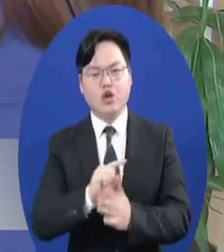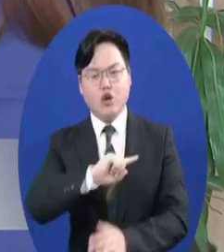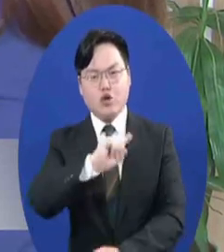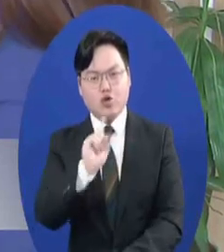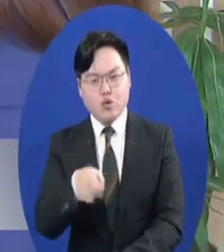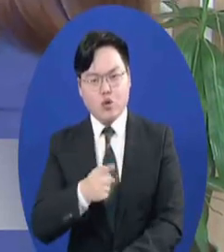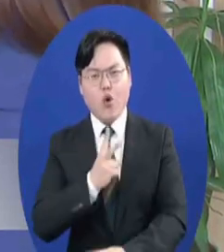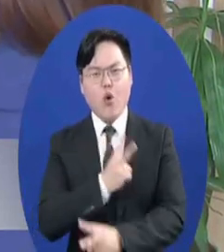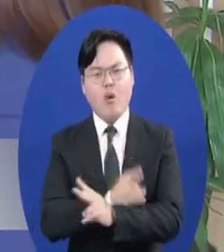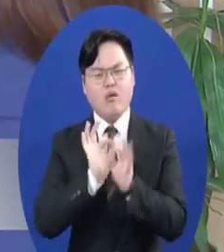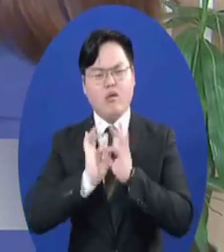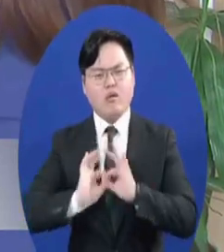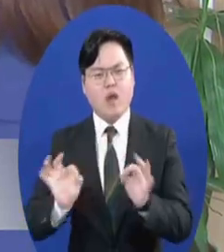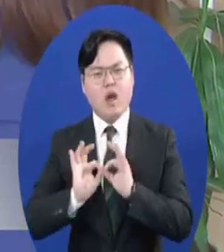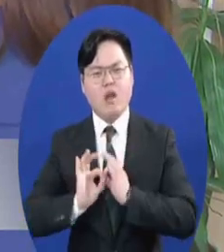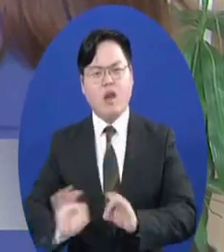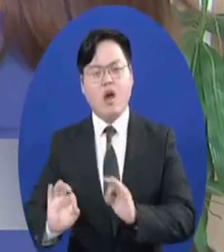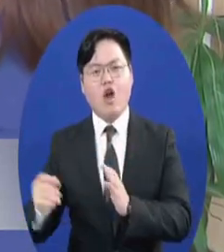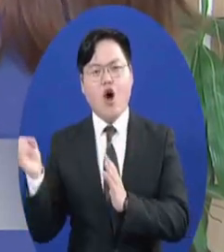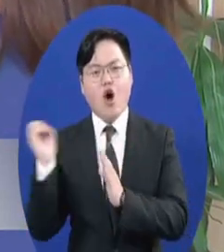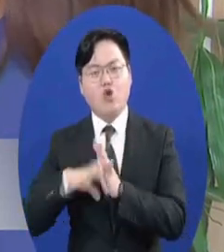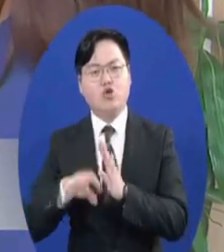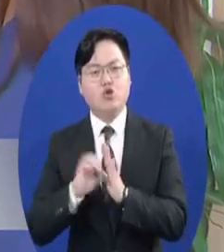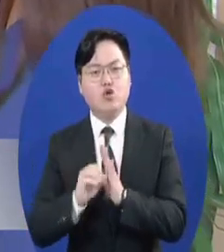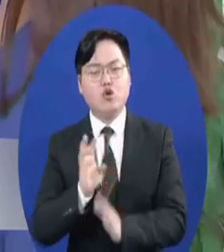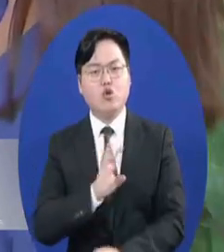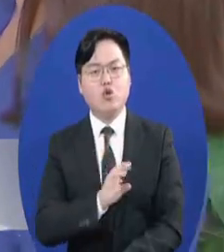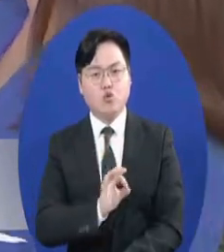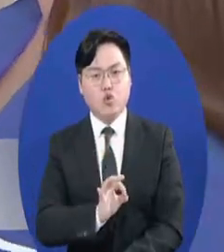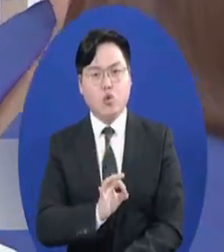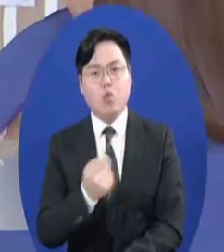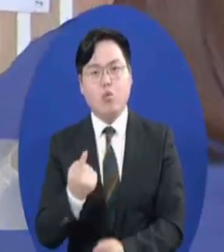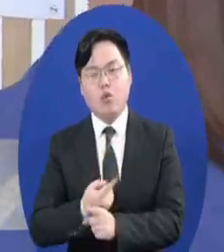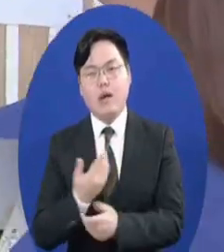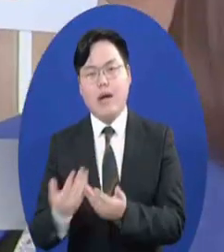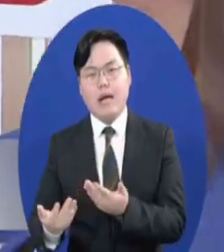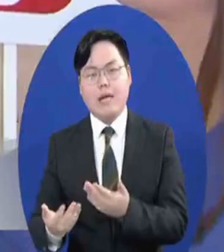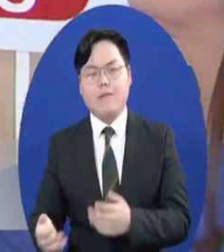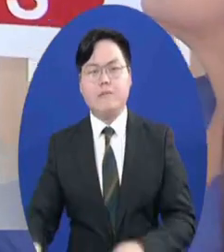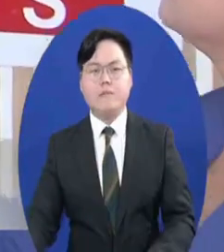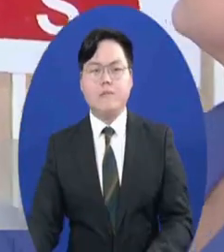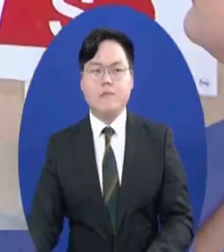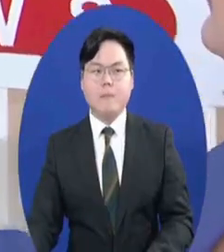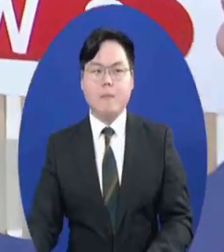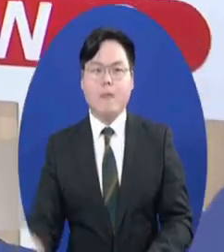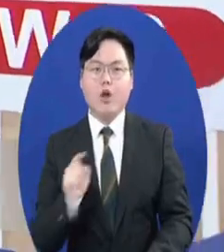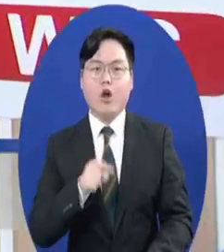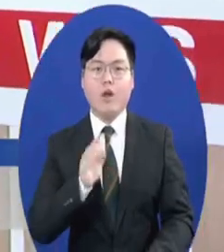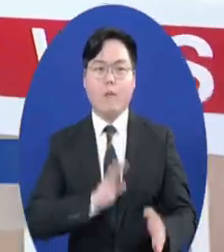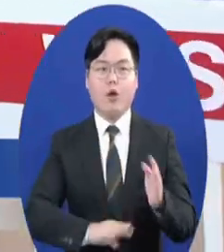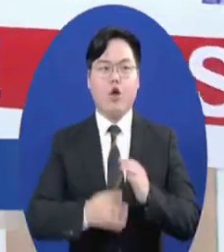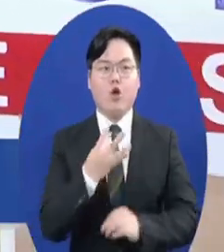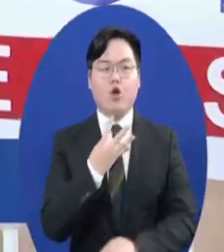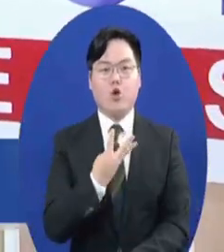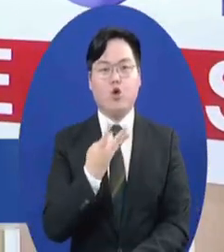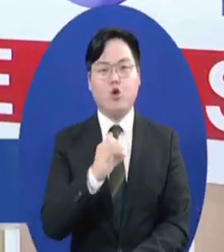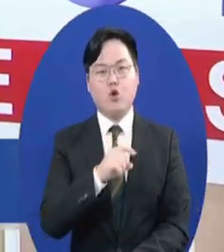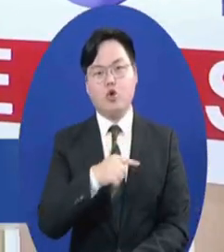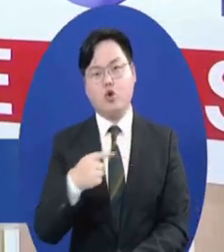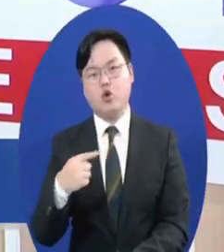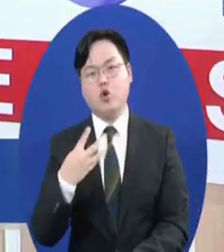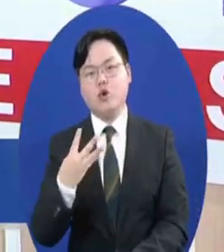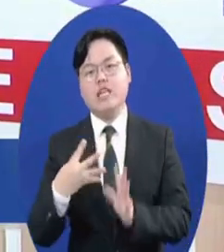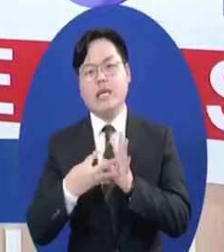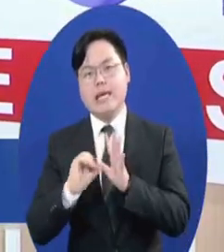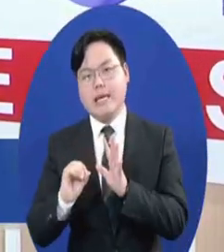бол хуульд нарийн салбар бүрээр суулгаж өгөх юм байна гэж ойлгосон зү? За эхний хэлжинд яг одоогийн байдал нь 440-аас 490 хооронд